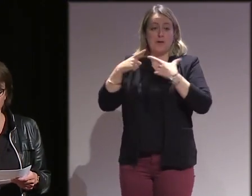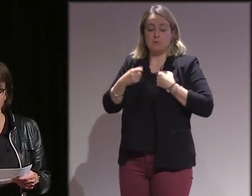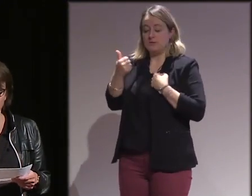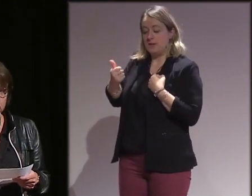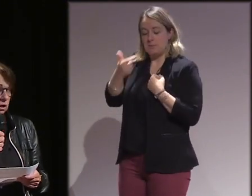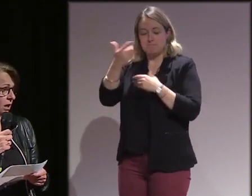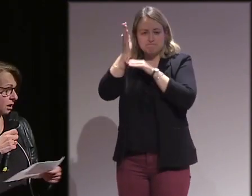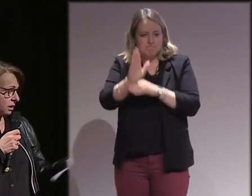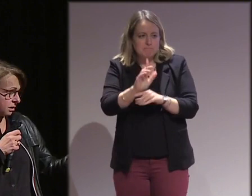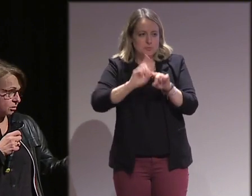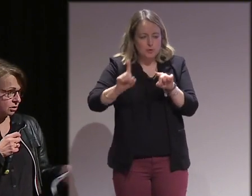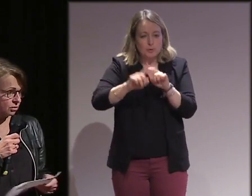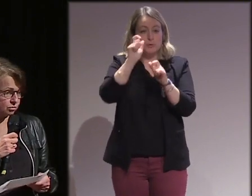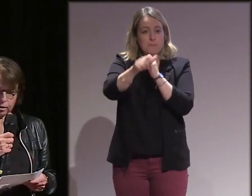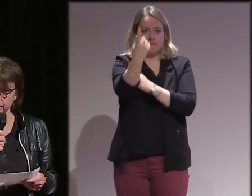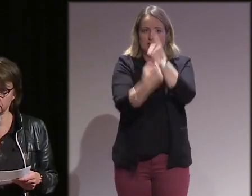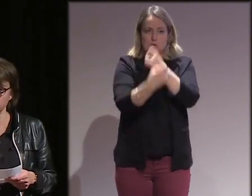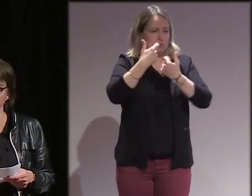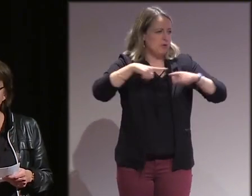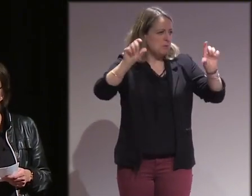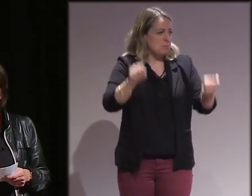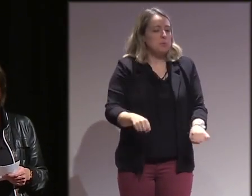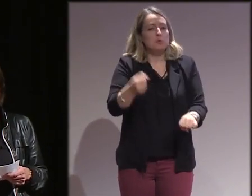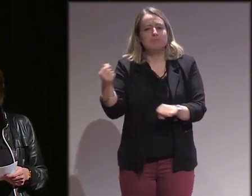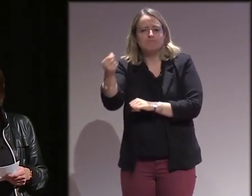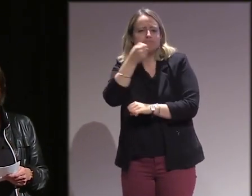vous souhaitez à Amandine. Catherine Gonard vous fera passer le micro.